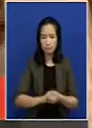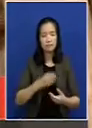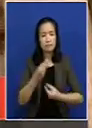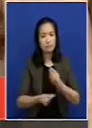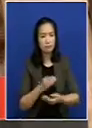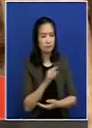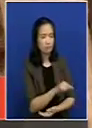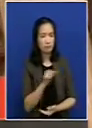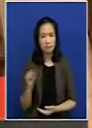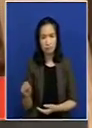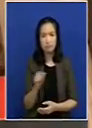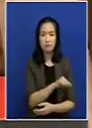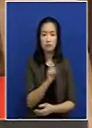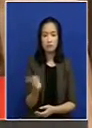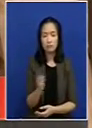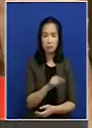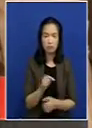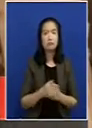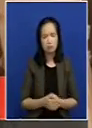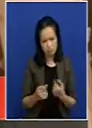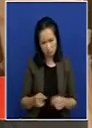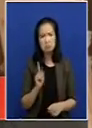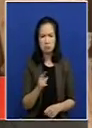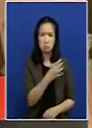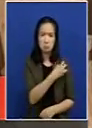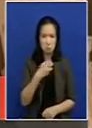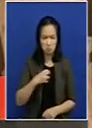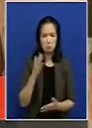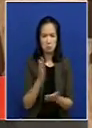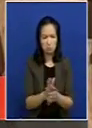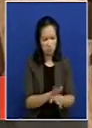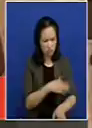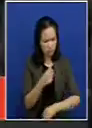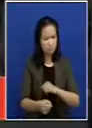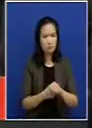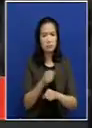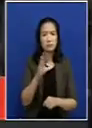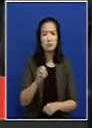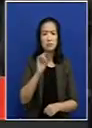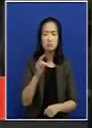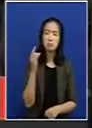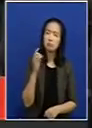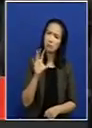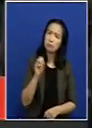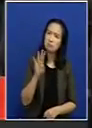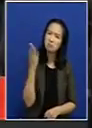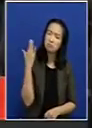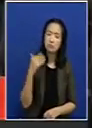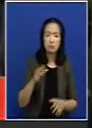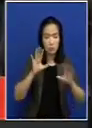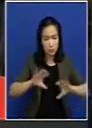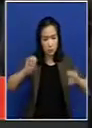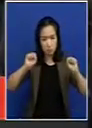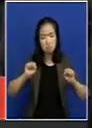ค้าระหว่างกันหลังจากที่ยุติความสัมพันธ์ทางการทูตกันไปนานถึง54ปีโดยประธานาธิบดีคนล่าสุดและเพียง